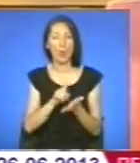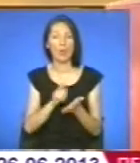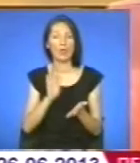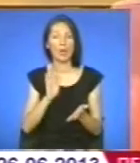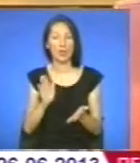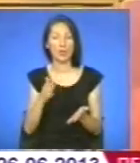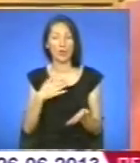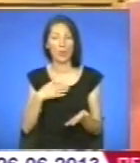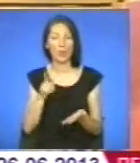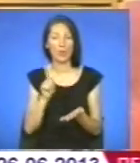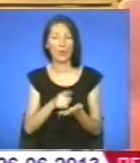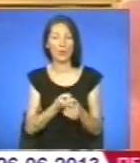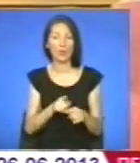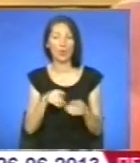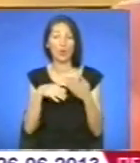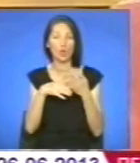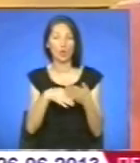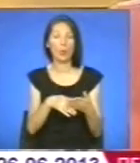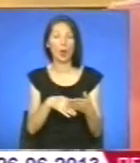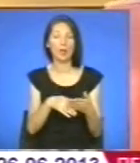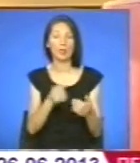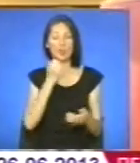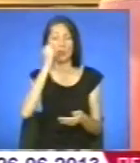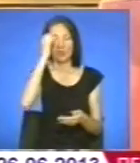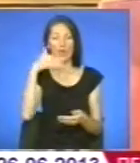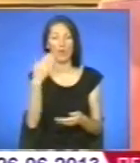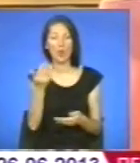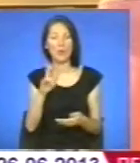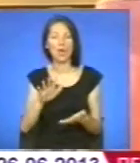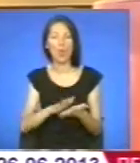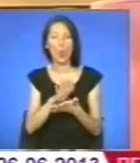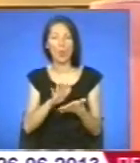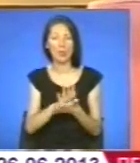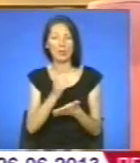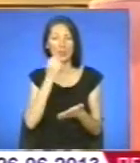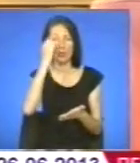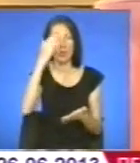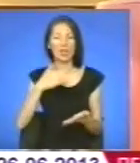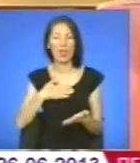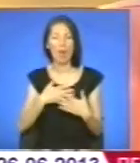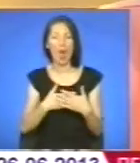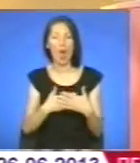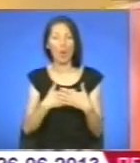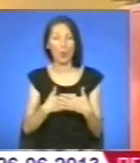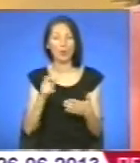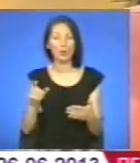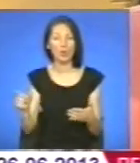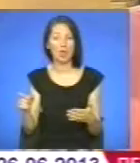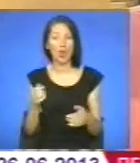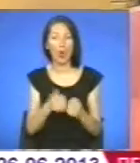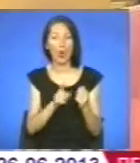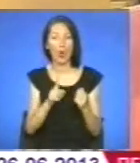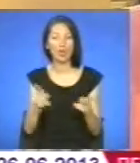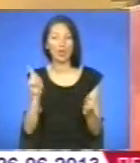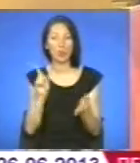значить, і ми повинні в цьому допомагати, завдяки вам, як пресі, завдяки нам, громадськості, кожен повинен